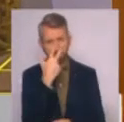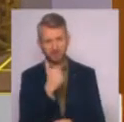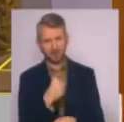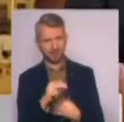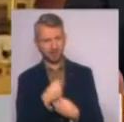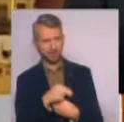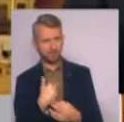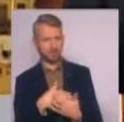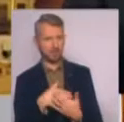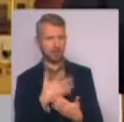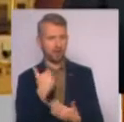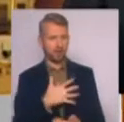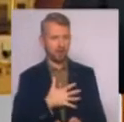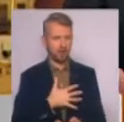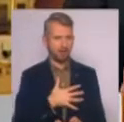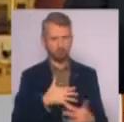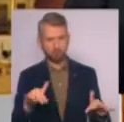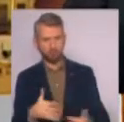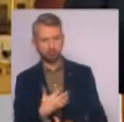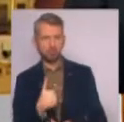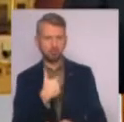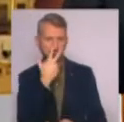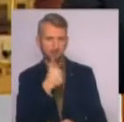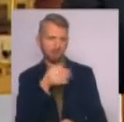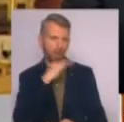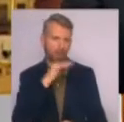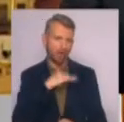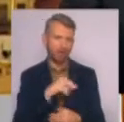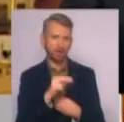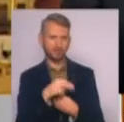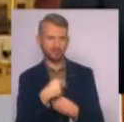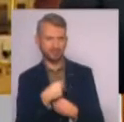при кашлі, при простуді, там,